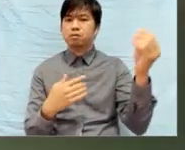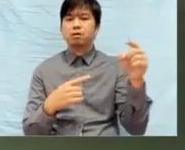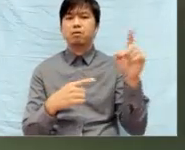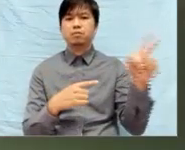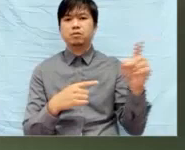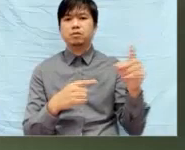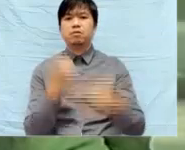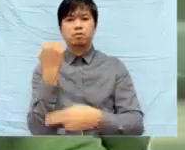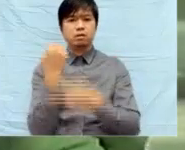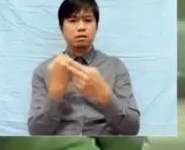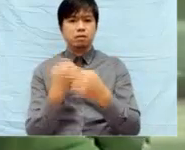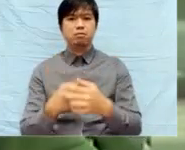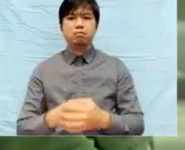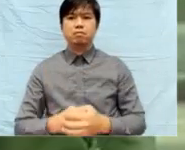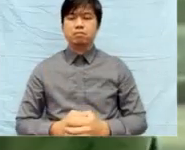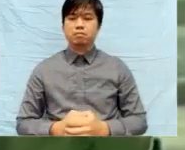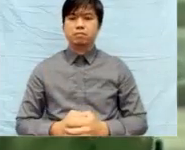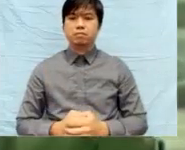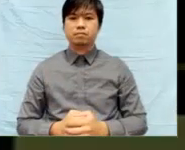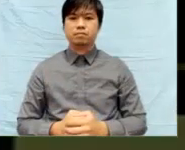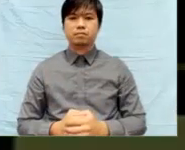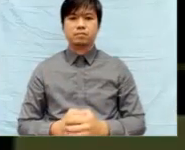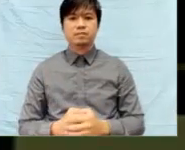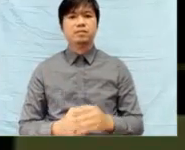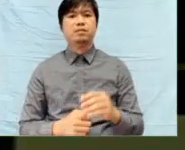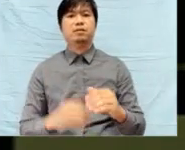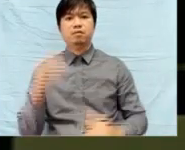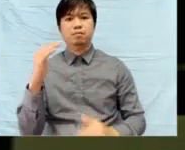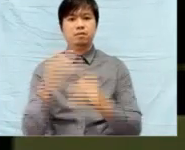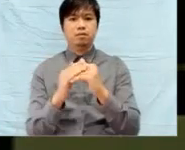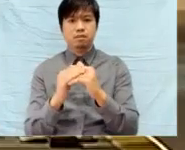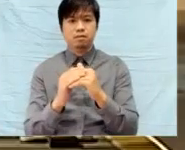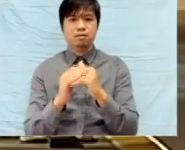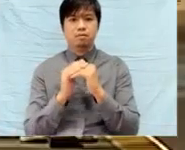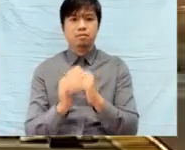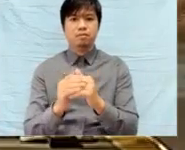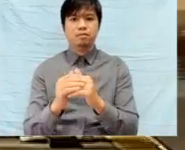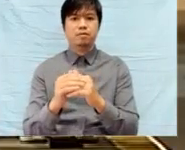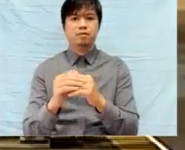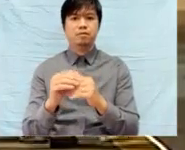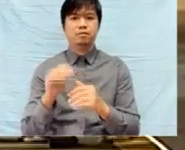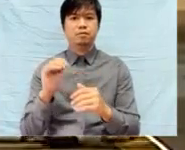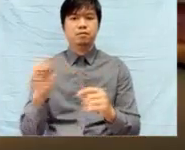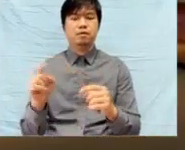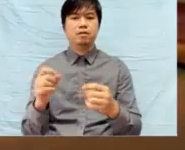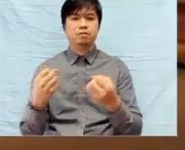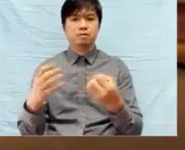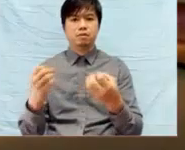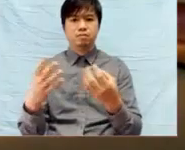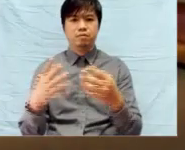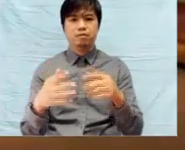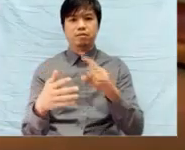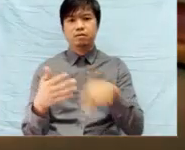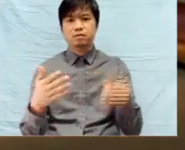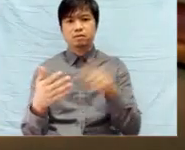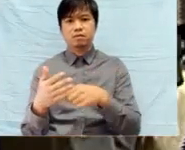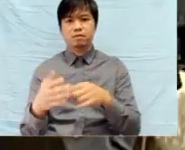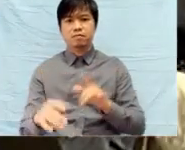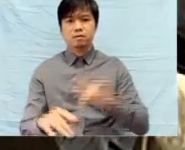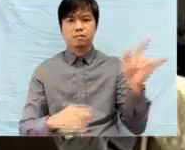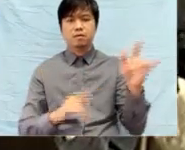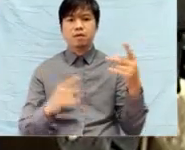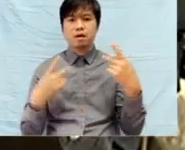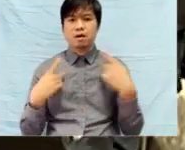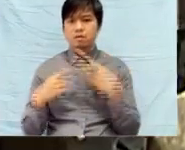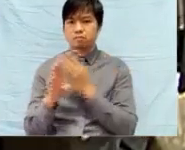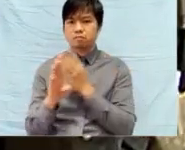sa CAAP, aabot sa 56,000 pasahero ng NAIA ang apektado ng mga nakanselang flight. May mga dumating naman na bus na maghahatid